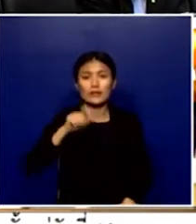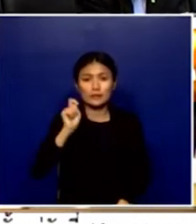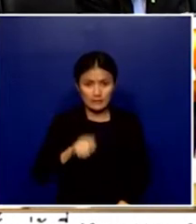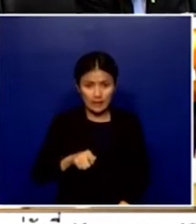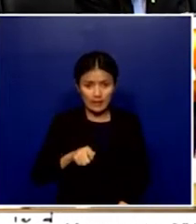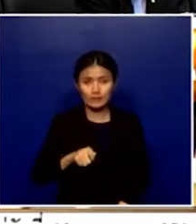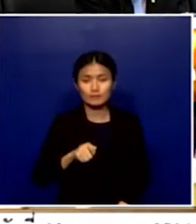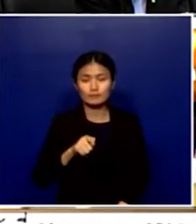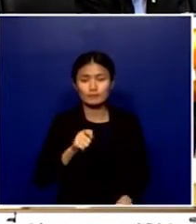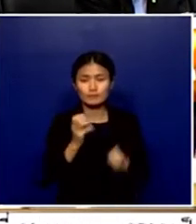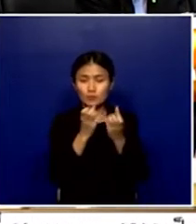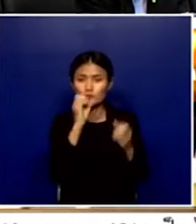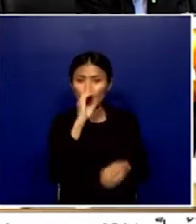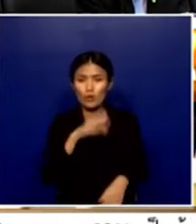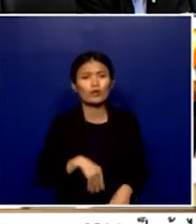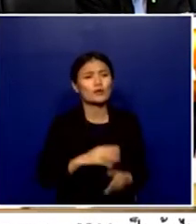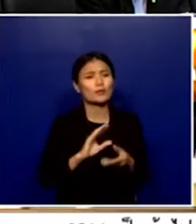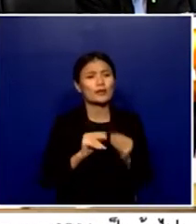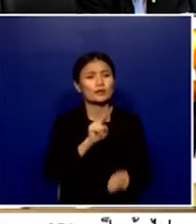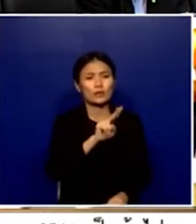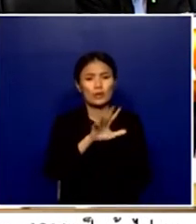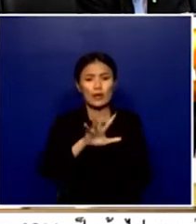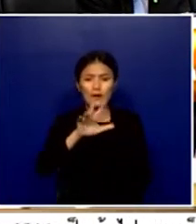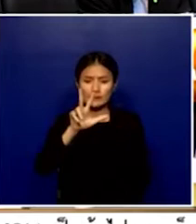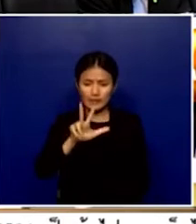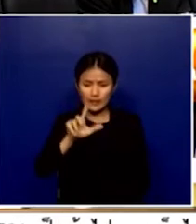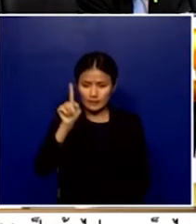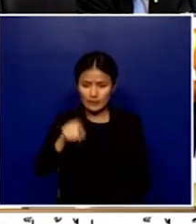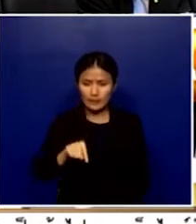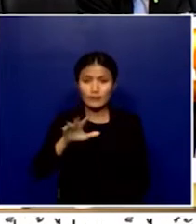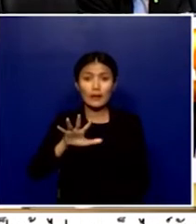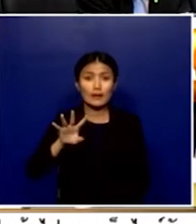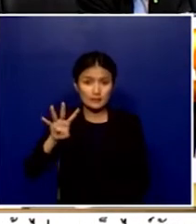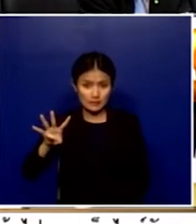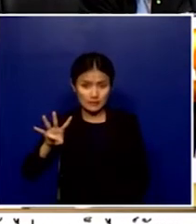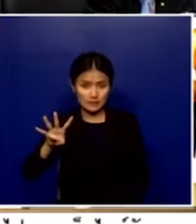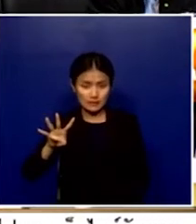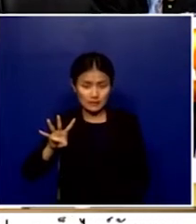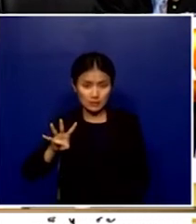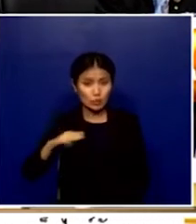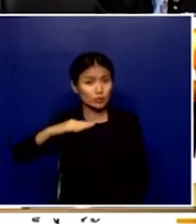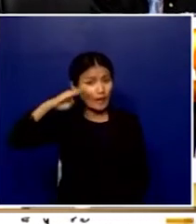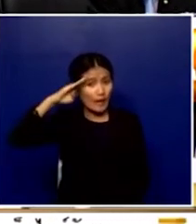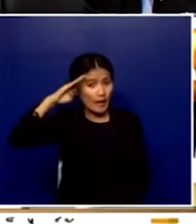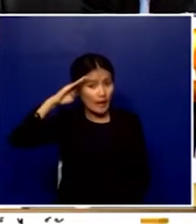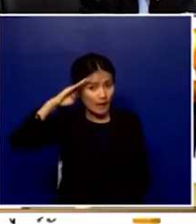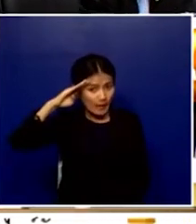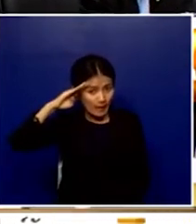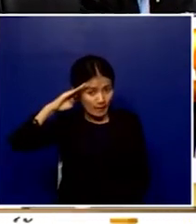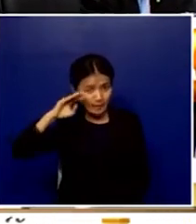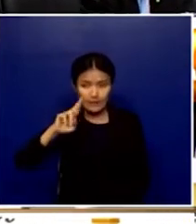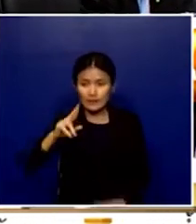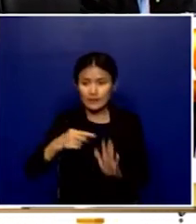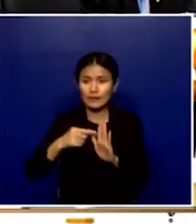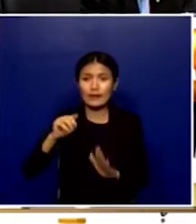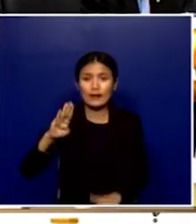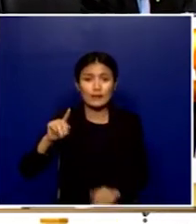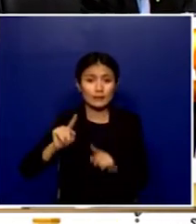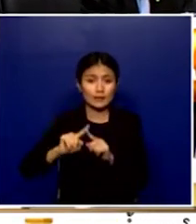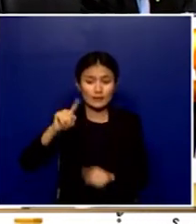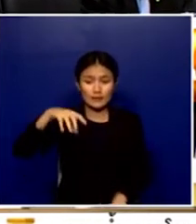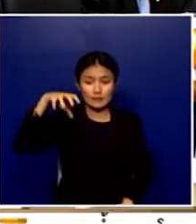4ในกรมธหาลราฟที่ 1 และในหนังสือ